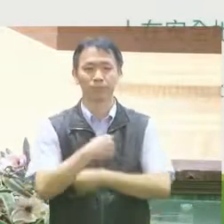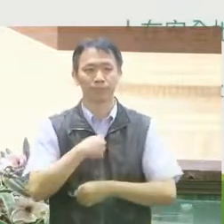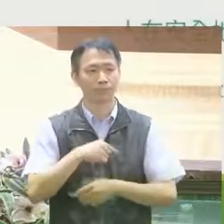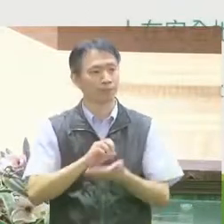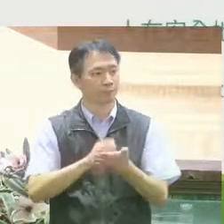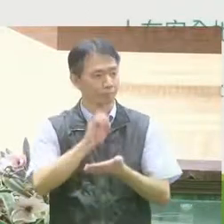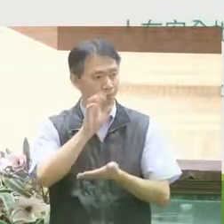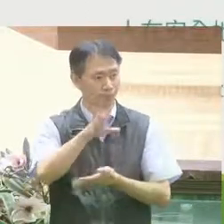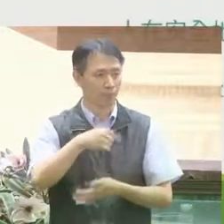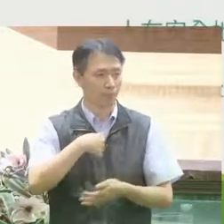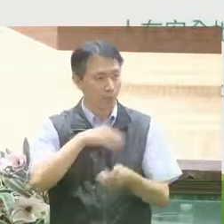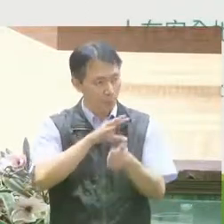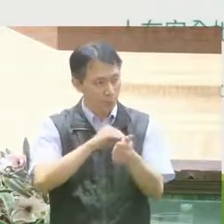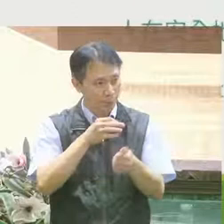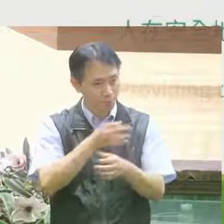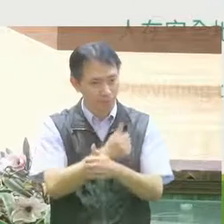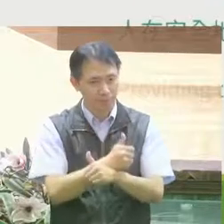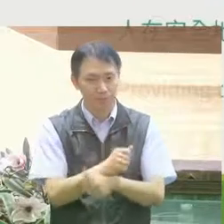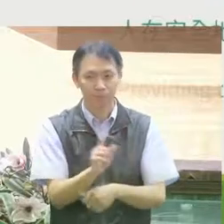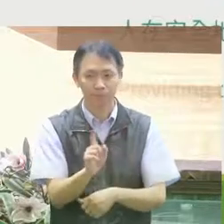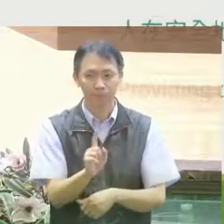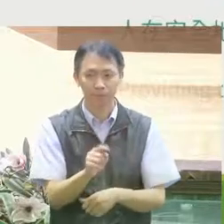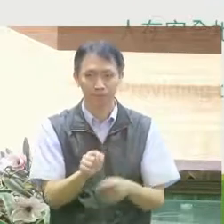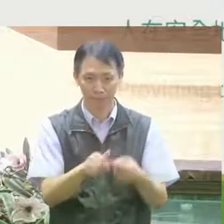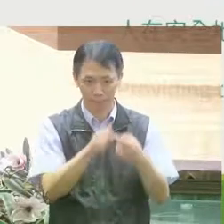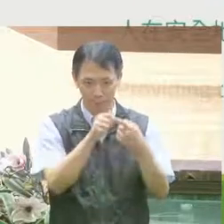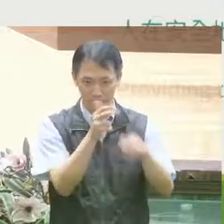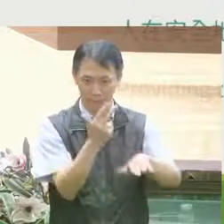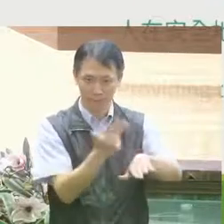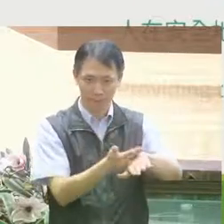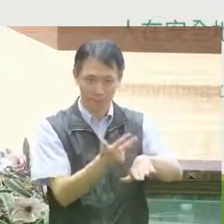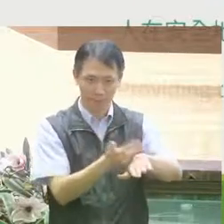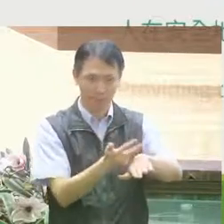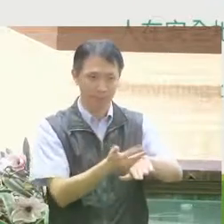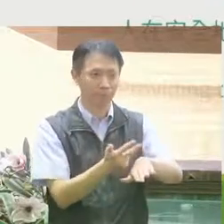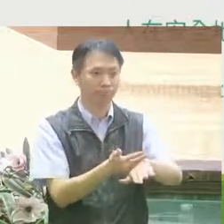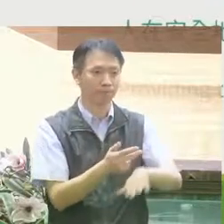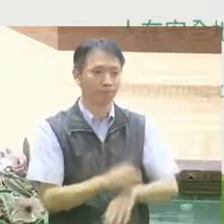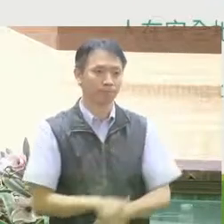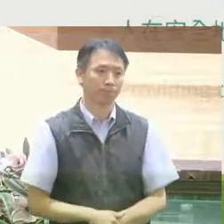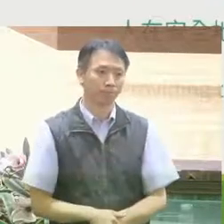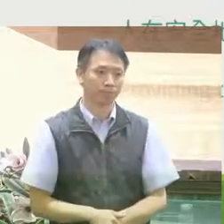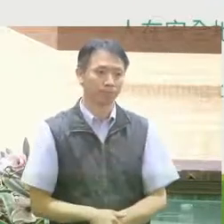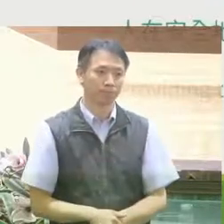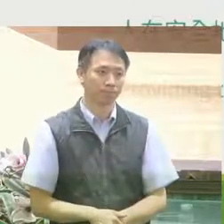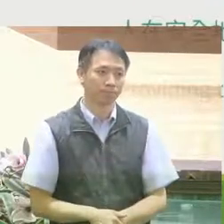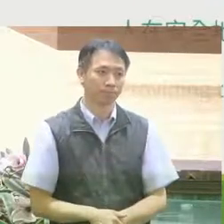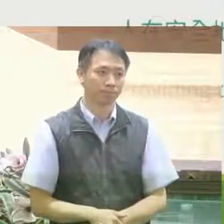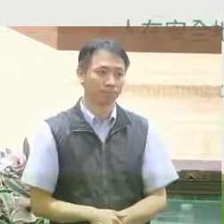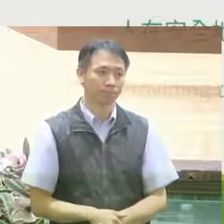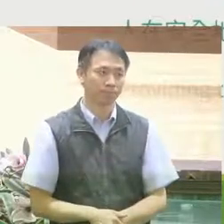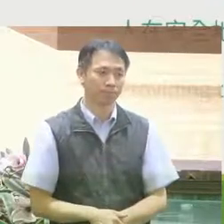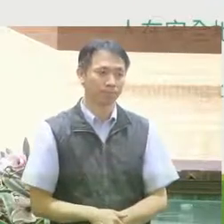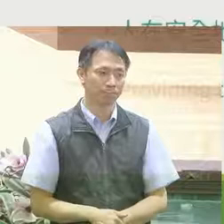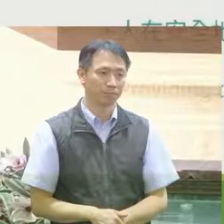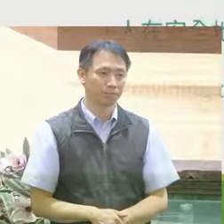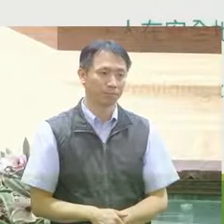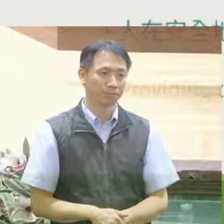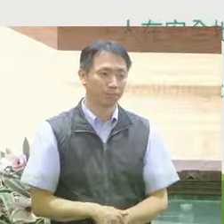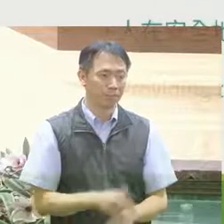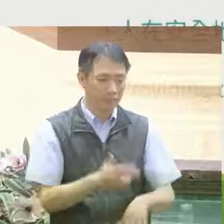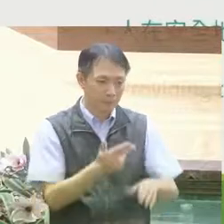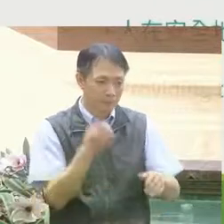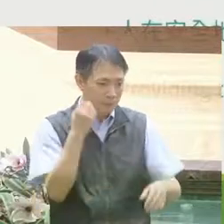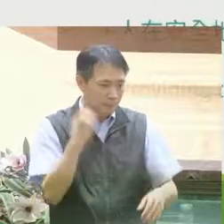下学到的经验。在技术方面，吉德保奇的做法是不介意发信息将投票程